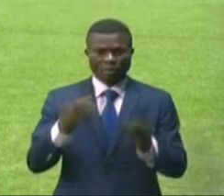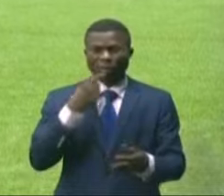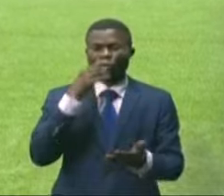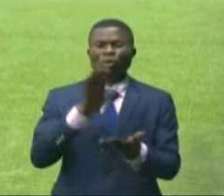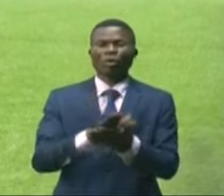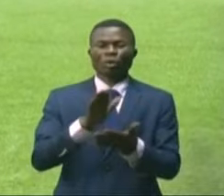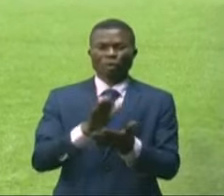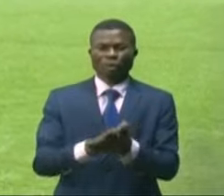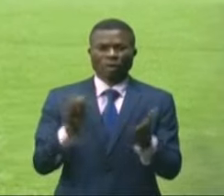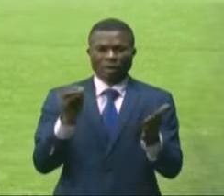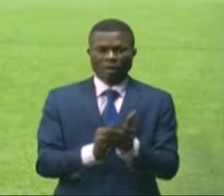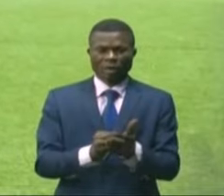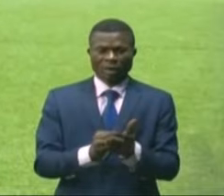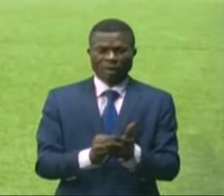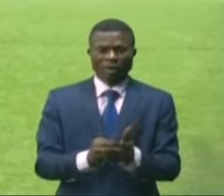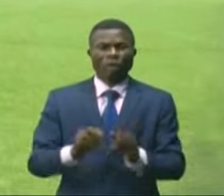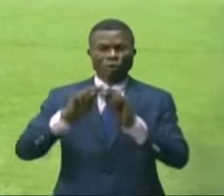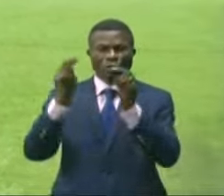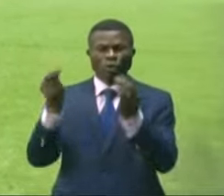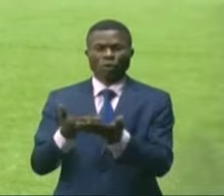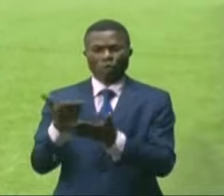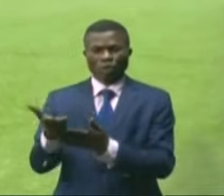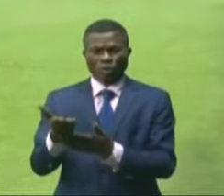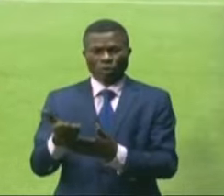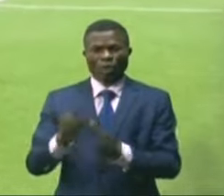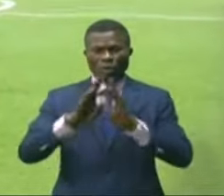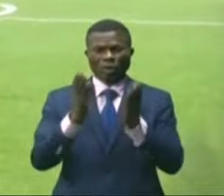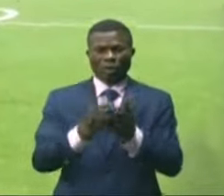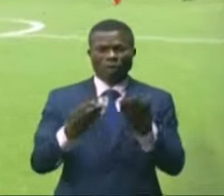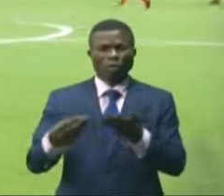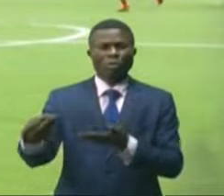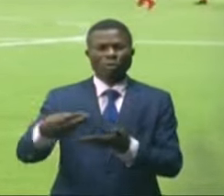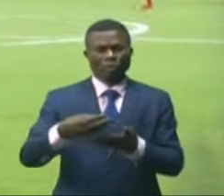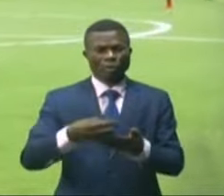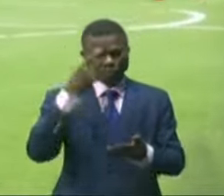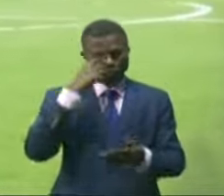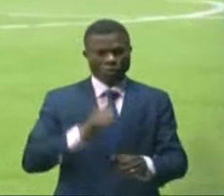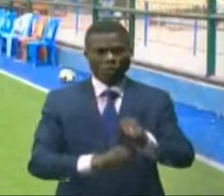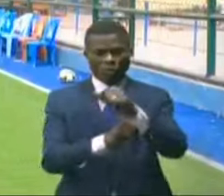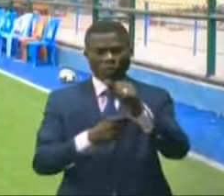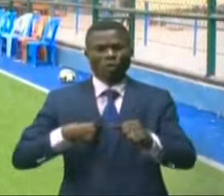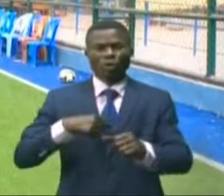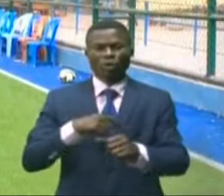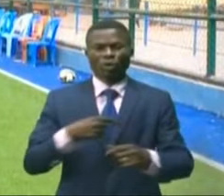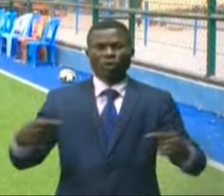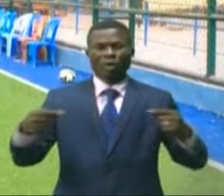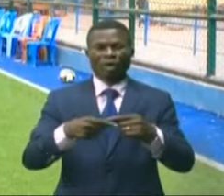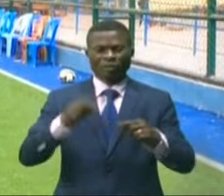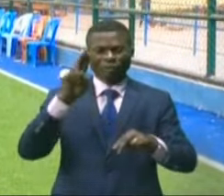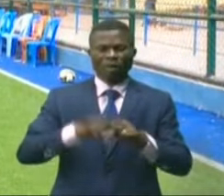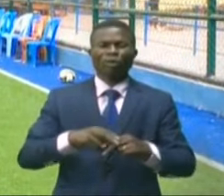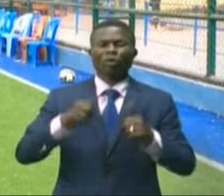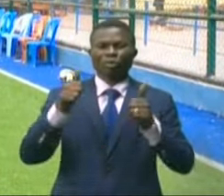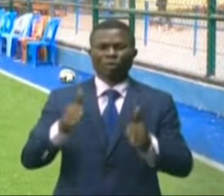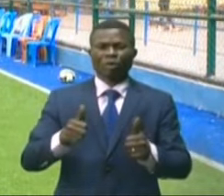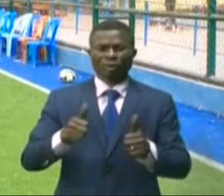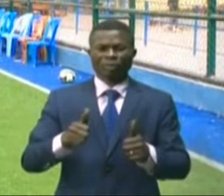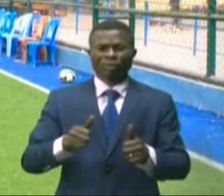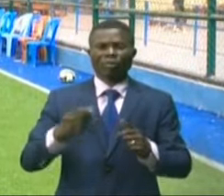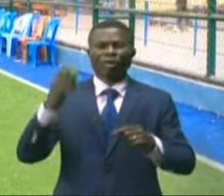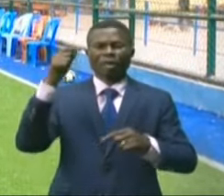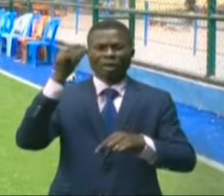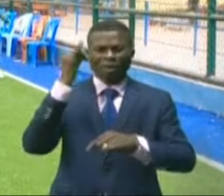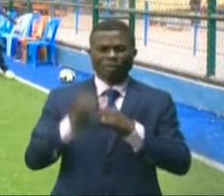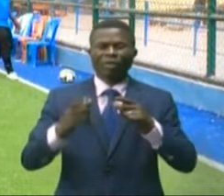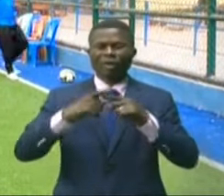aussi les participants et surtout ceux qui sont qualifiés pour les deux finales, que ce soit la grande finale et la petite finale pour la